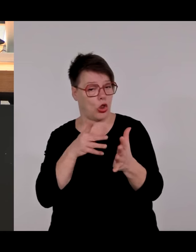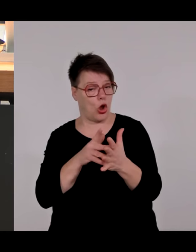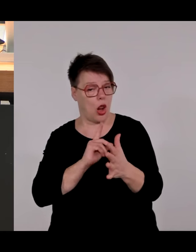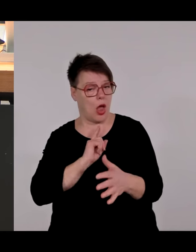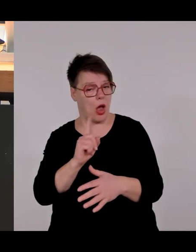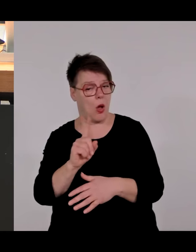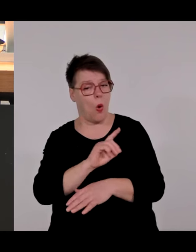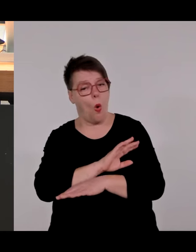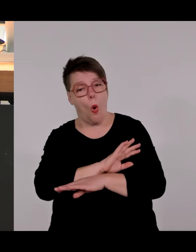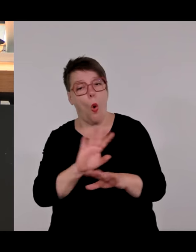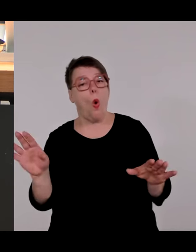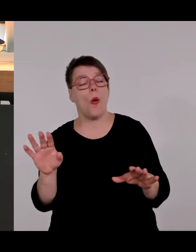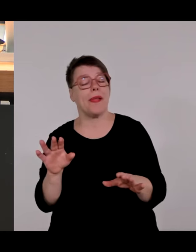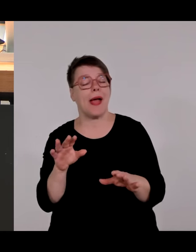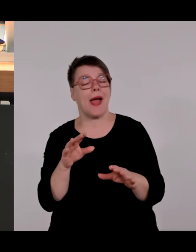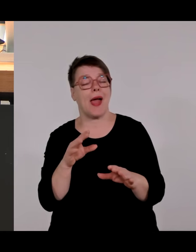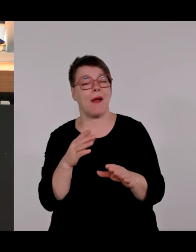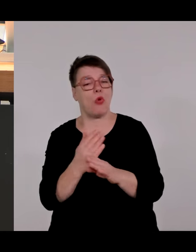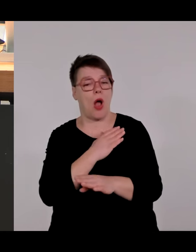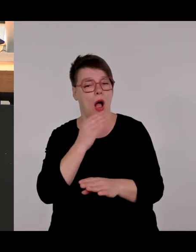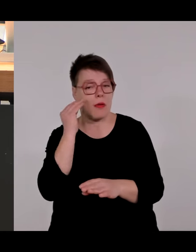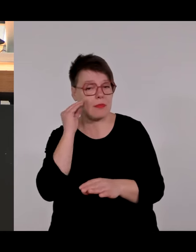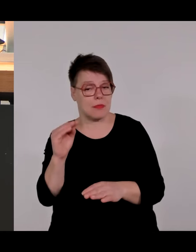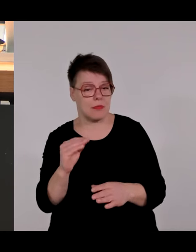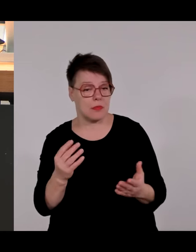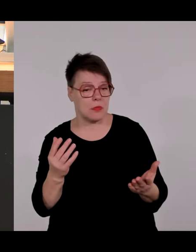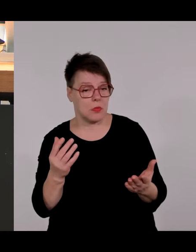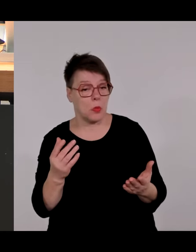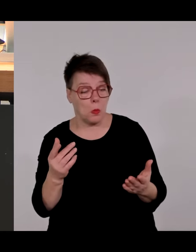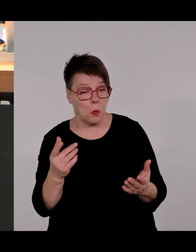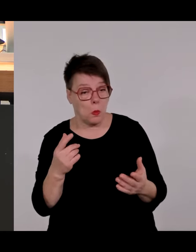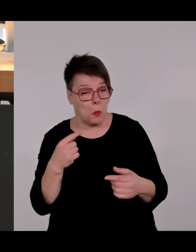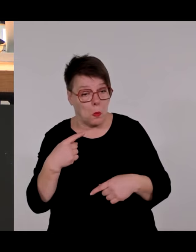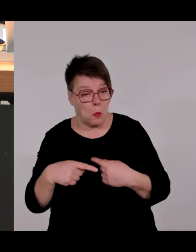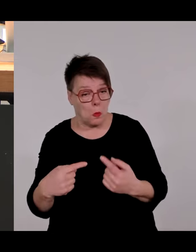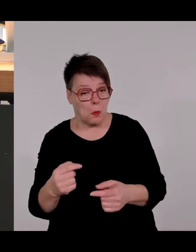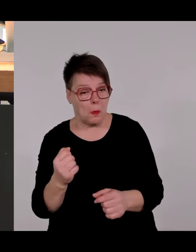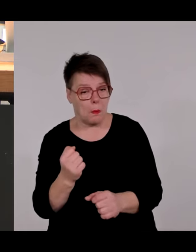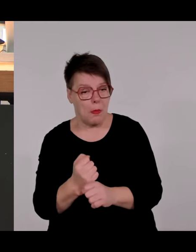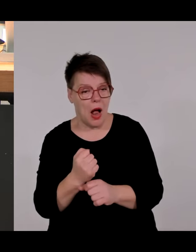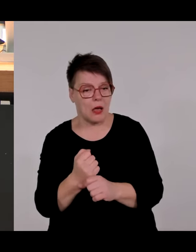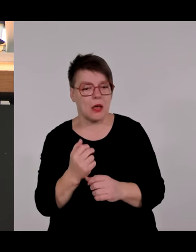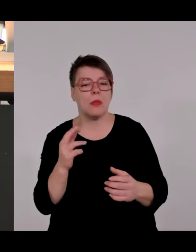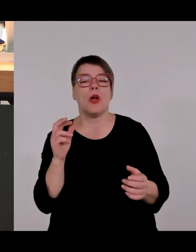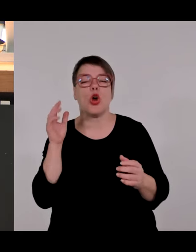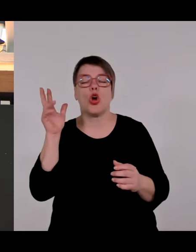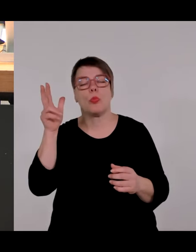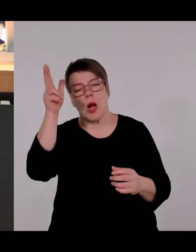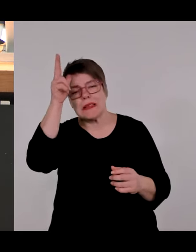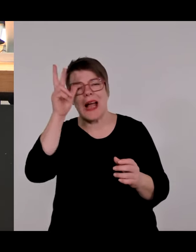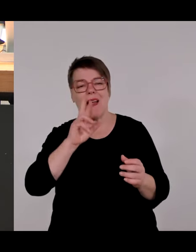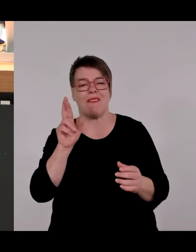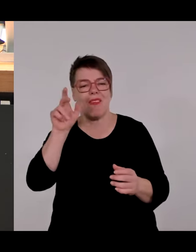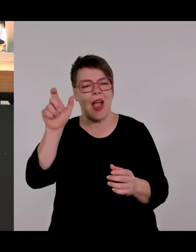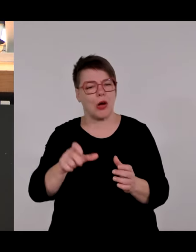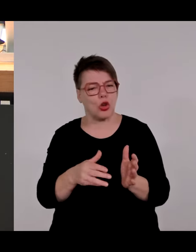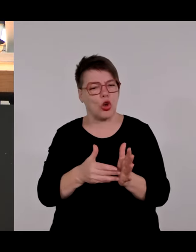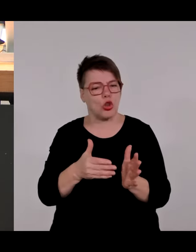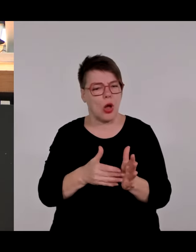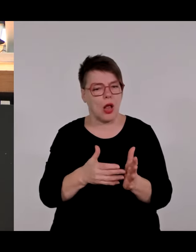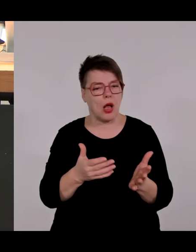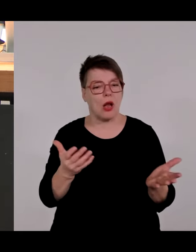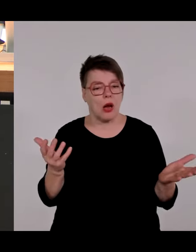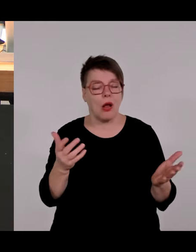spielen? Wahrscheinlich eher nicht. Wahrscheinlich eher nicht. Sie kontrolliert Leute, von denen sie davon ausgehen, dass sie im Rahmen